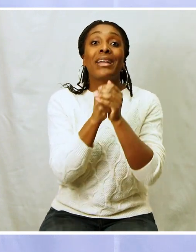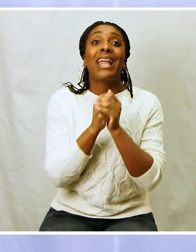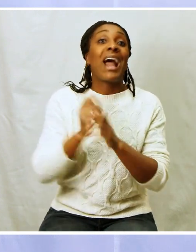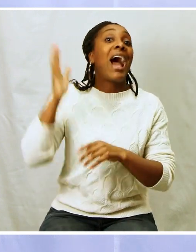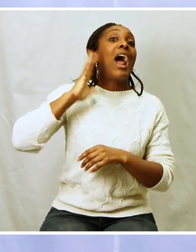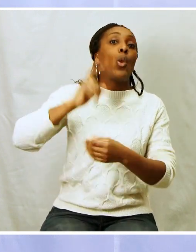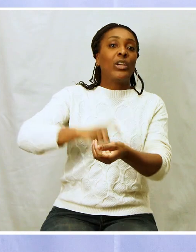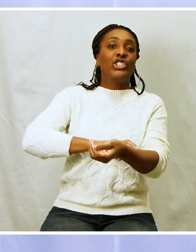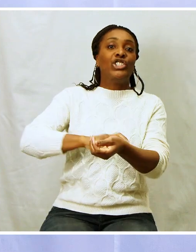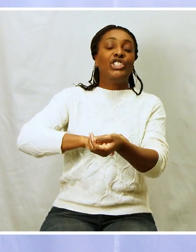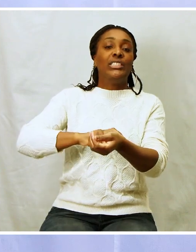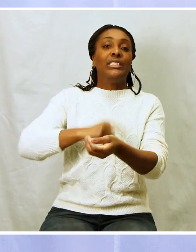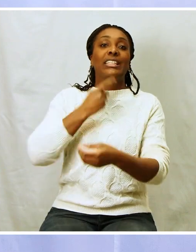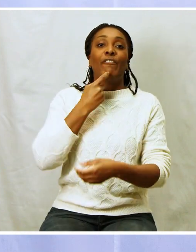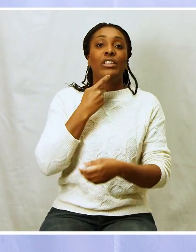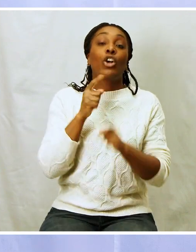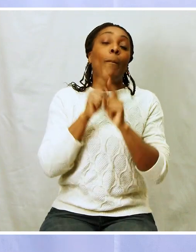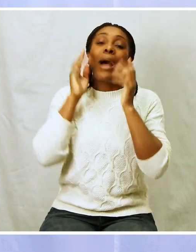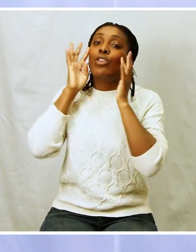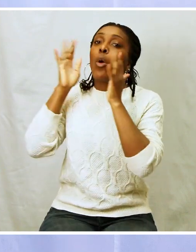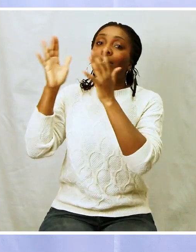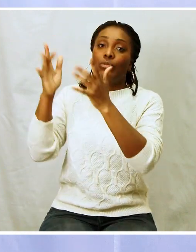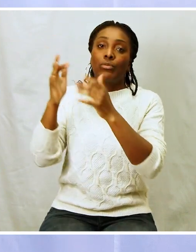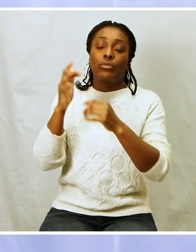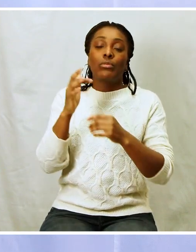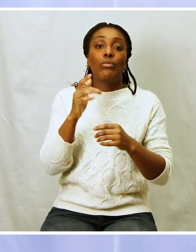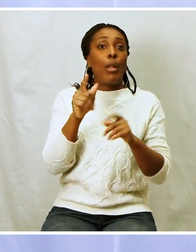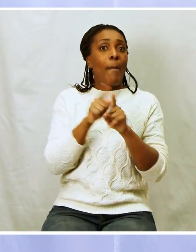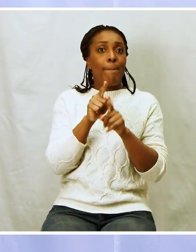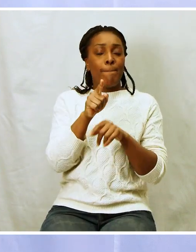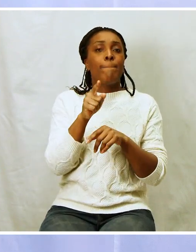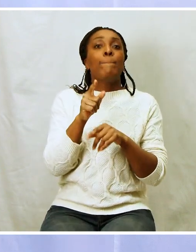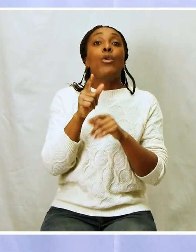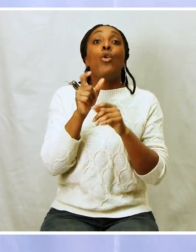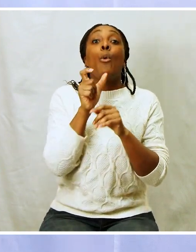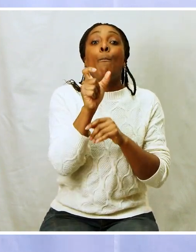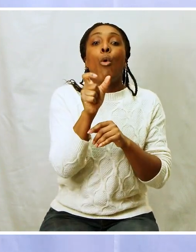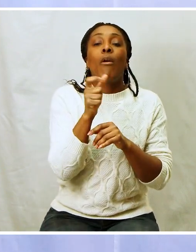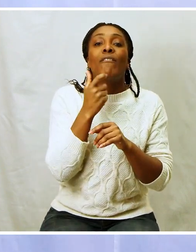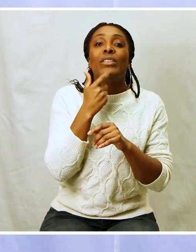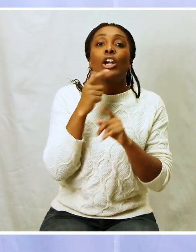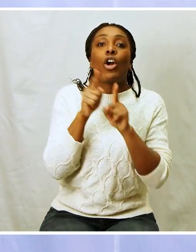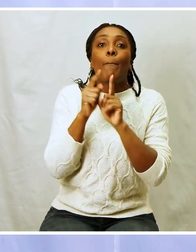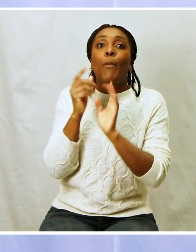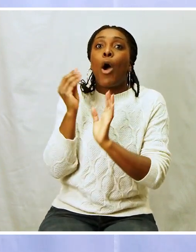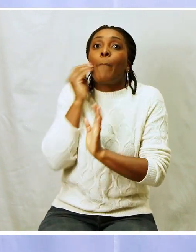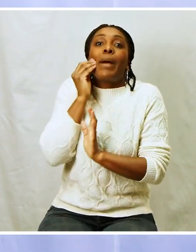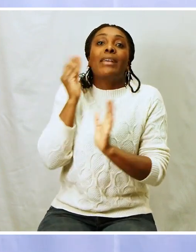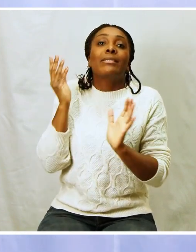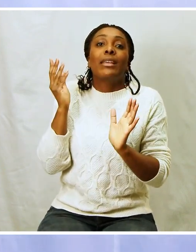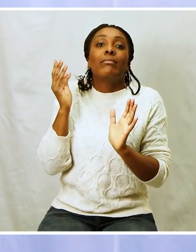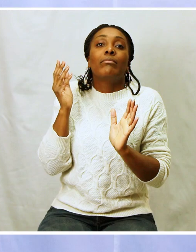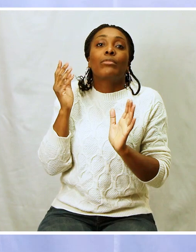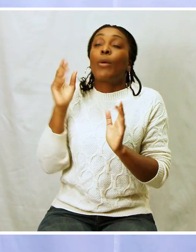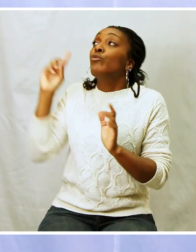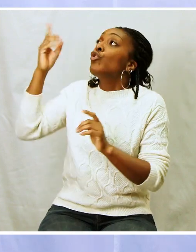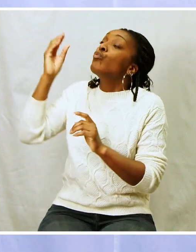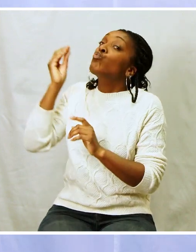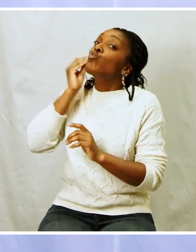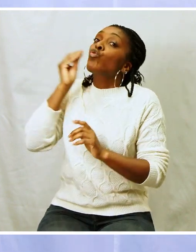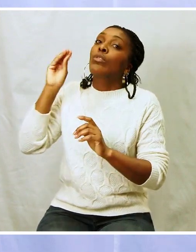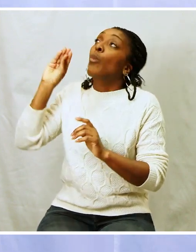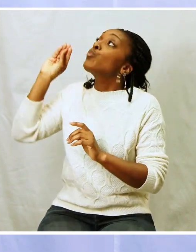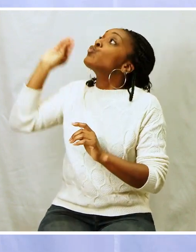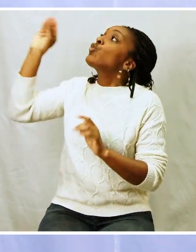l'origine, comme le mot adoration, eh bien, c'était le mot comme embrasser Dieu, embrasser quelqu'un sur la joue, en